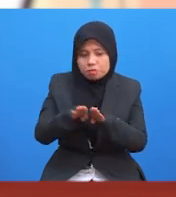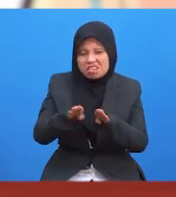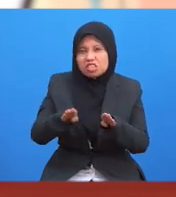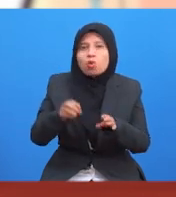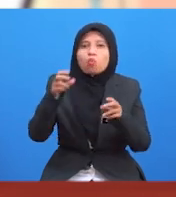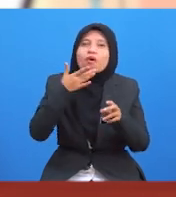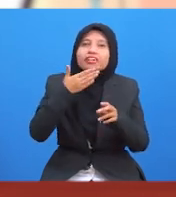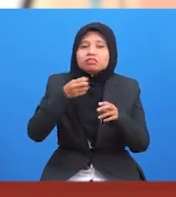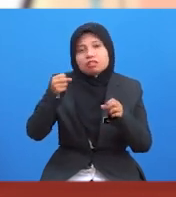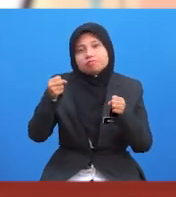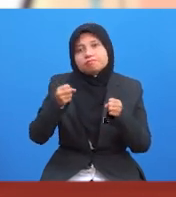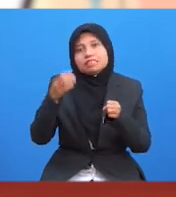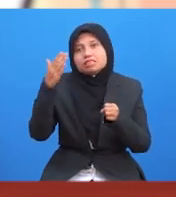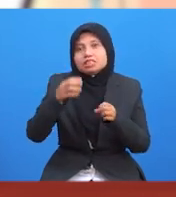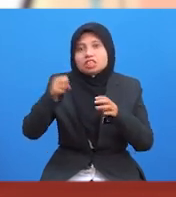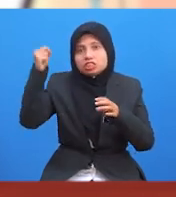warna yang cerah.